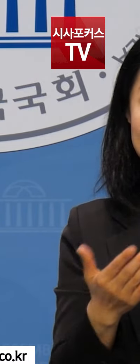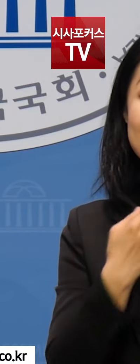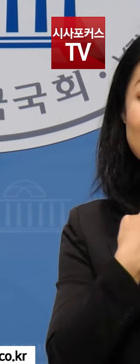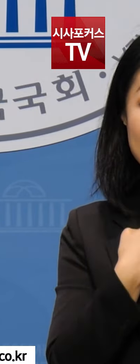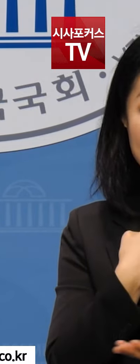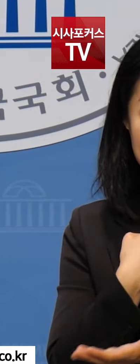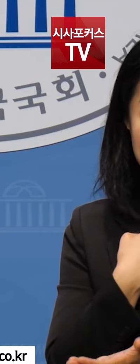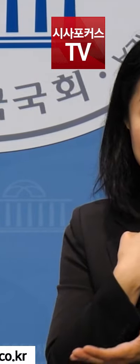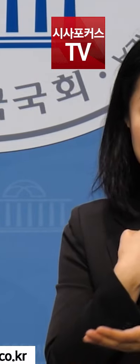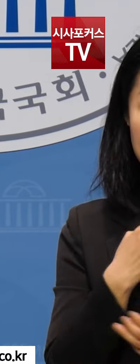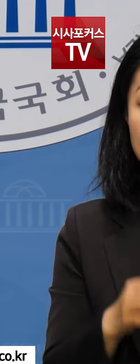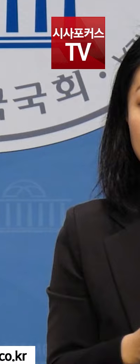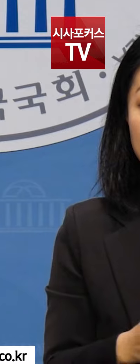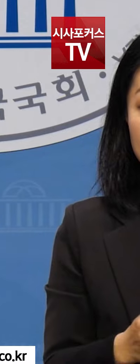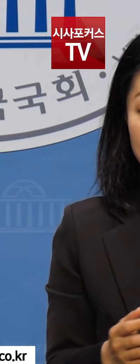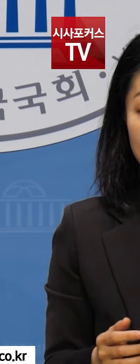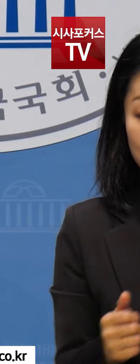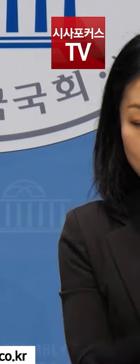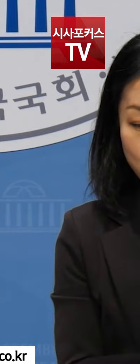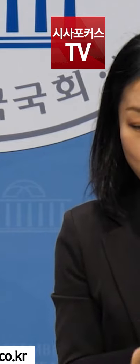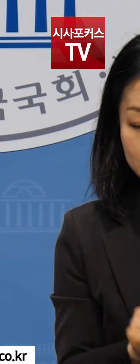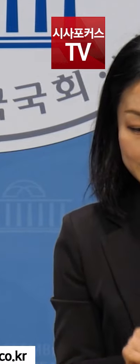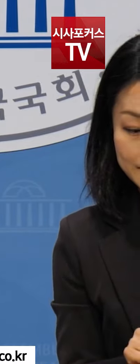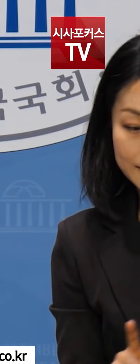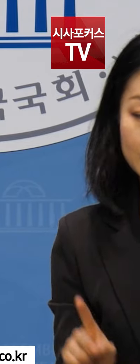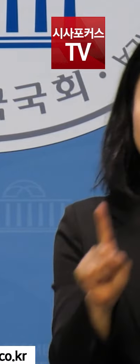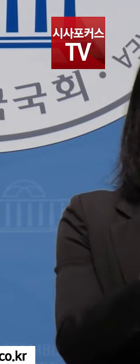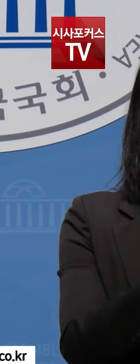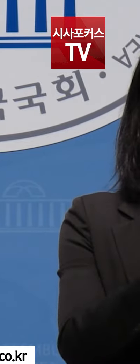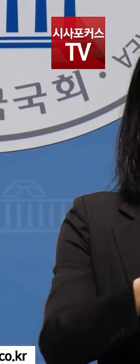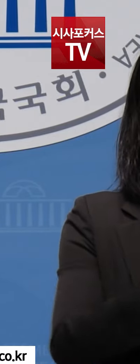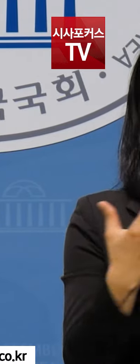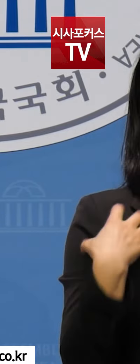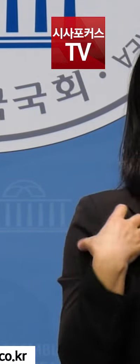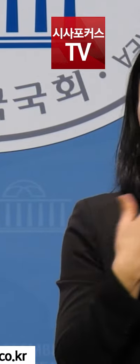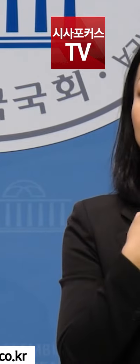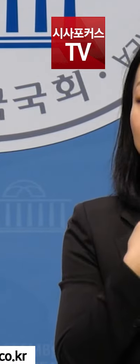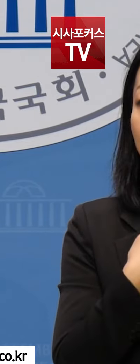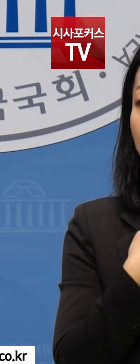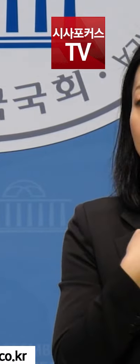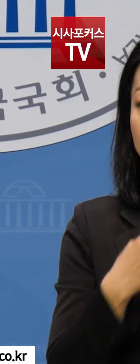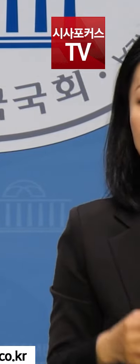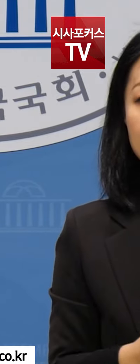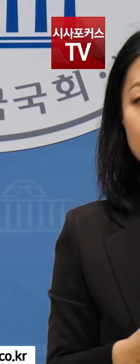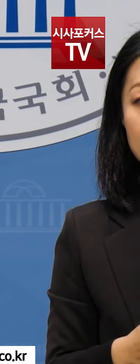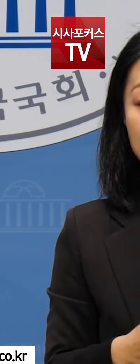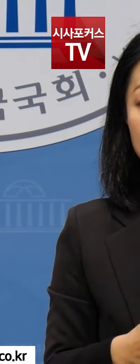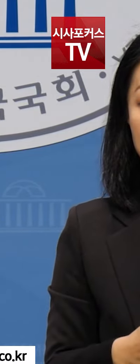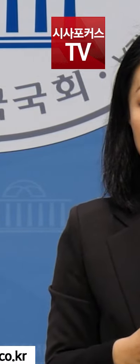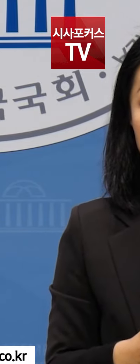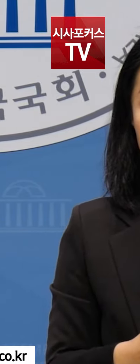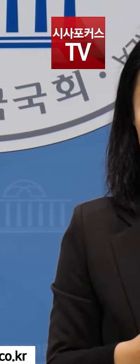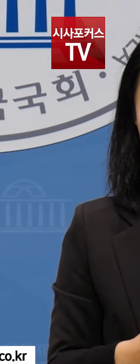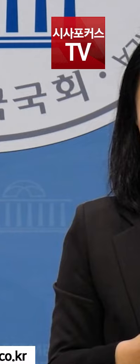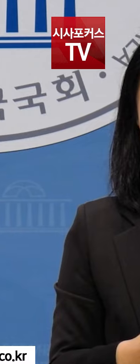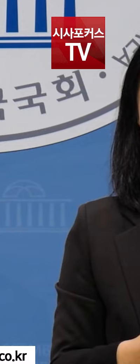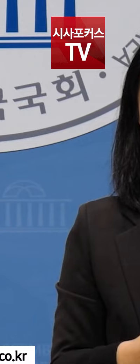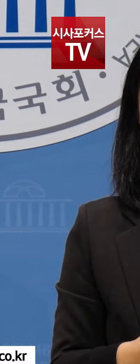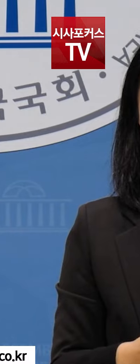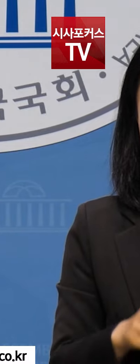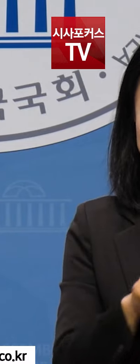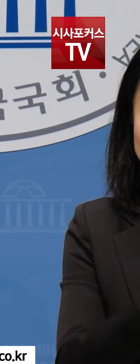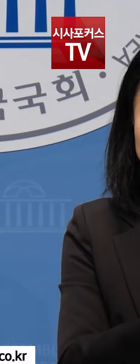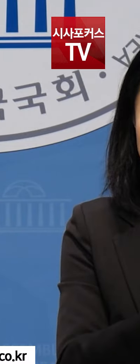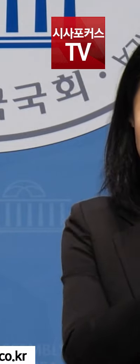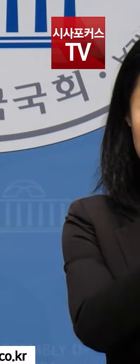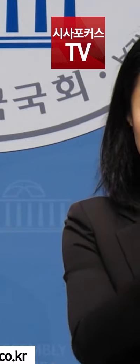1인이 위원장 직무를 대행했습니다. 의결의 정당성, 정통성 면에서는 오히려